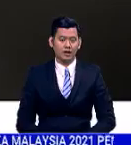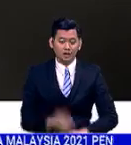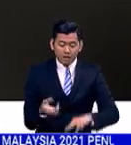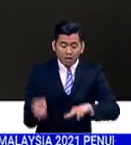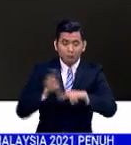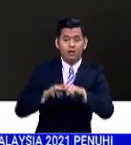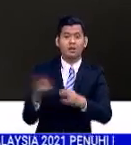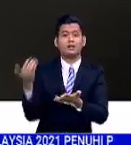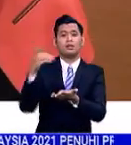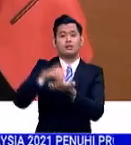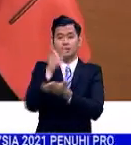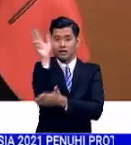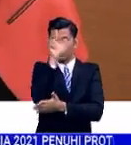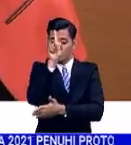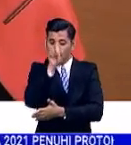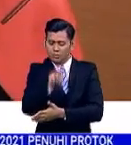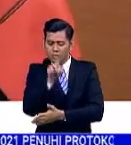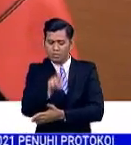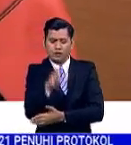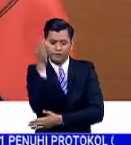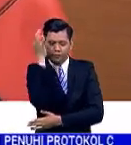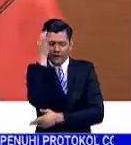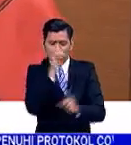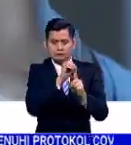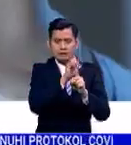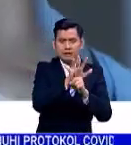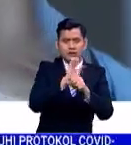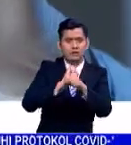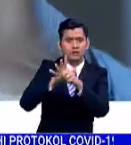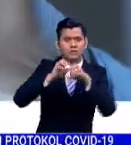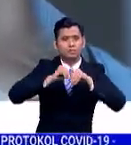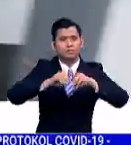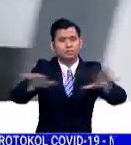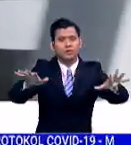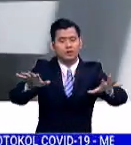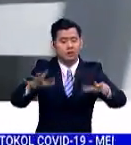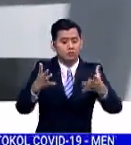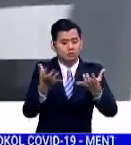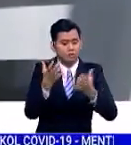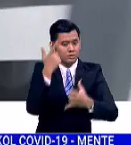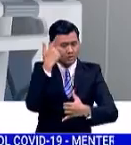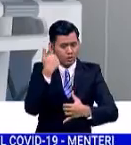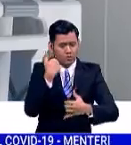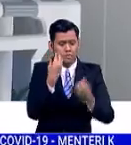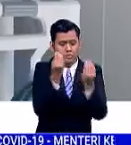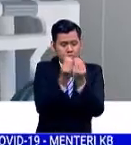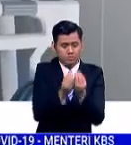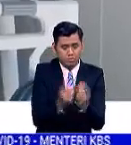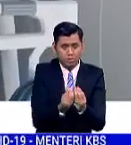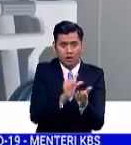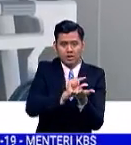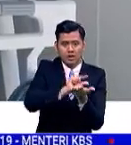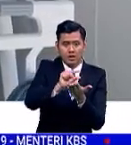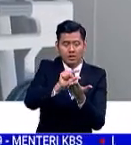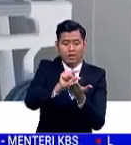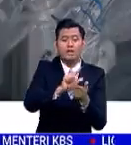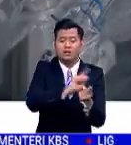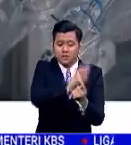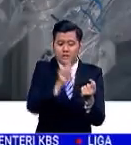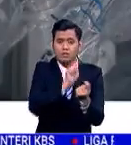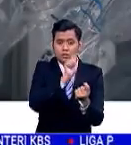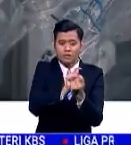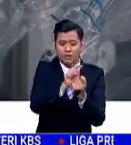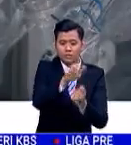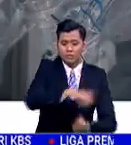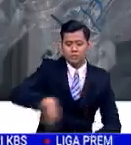Tambah beliau, kerajaan perlu mengambil kira impak pandemik COVID-19 dalam menentukan kadar gaji yang lebih munasabah